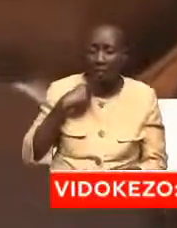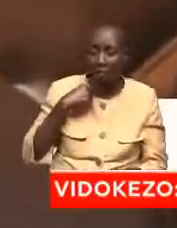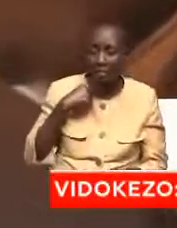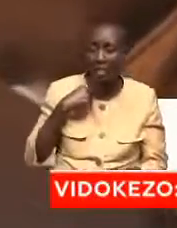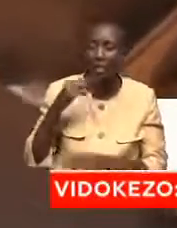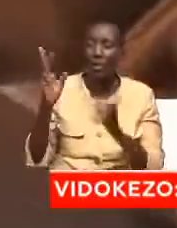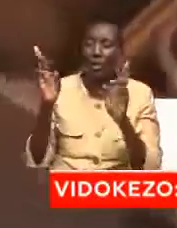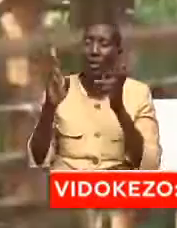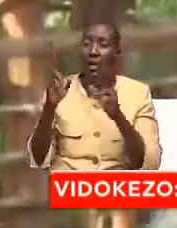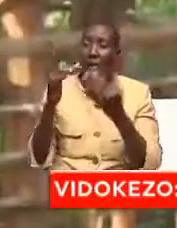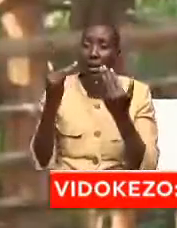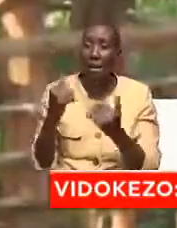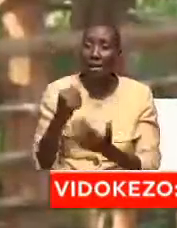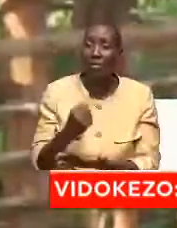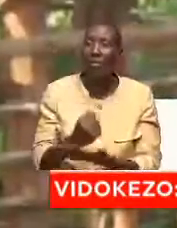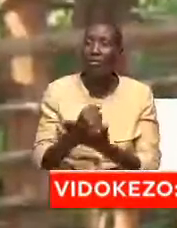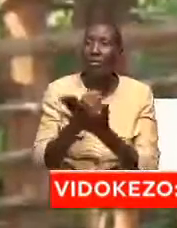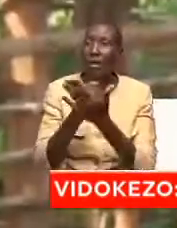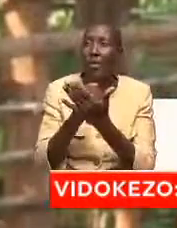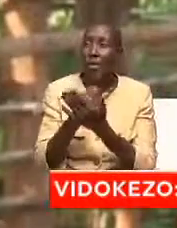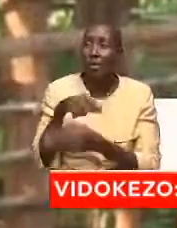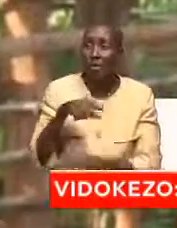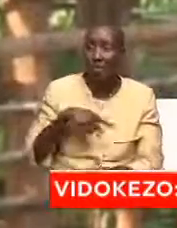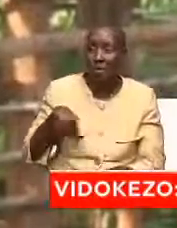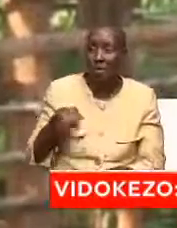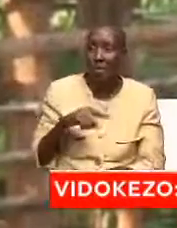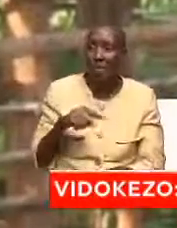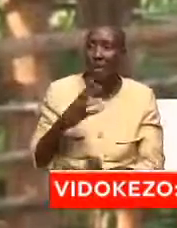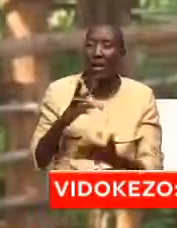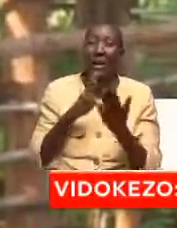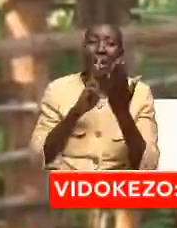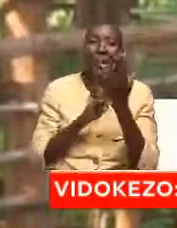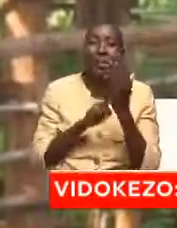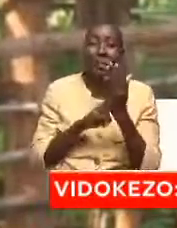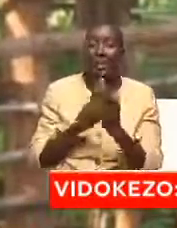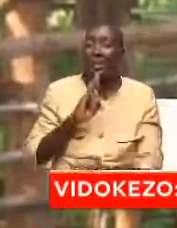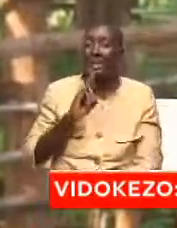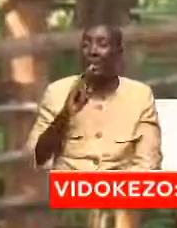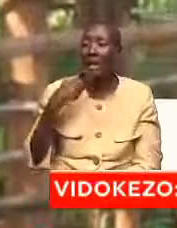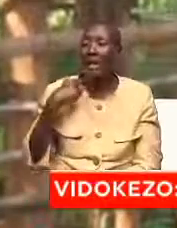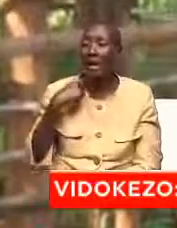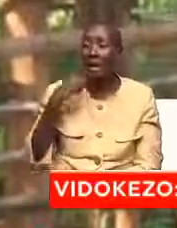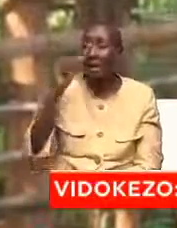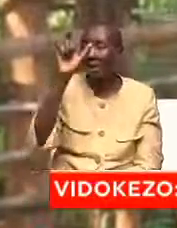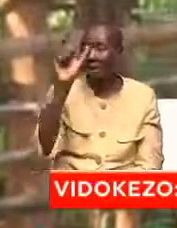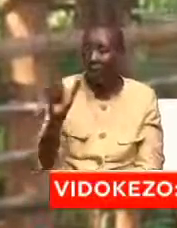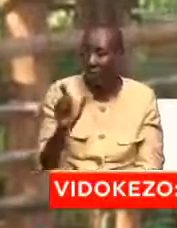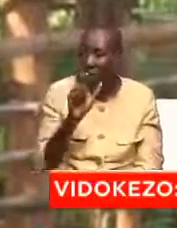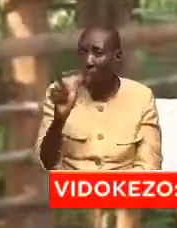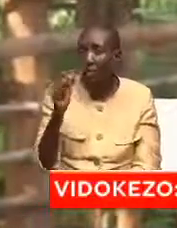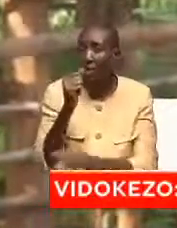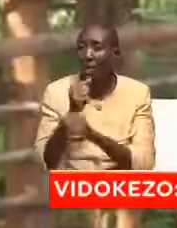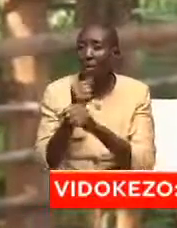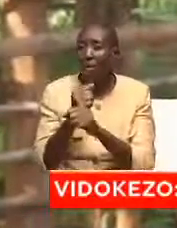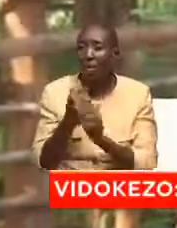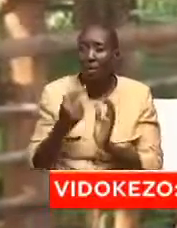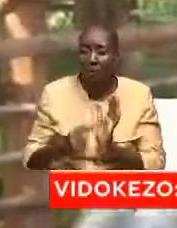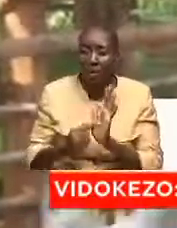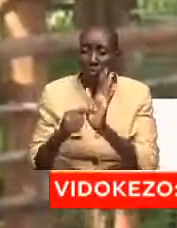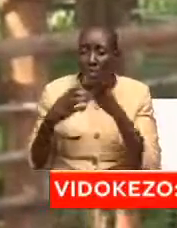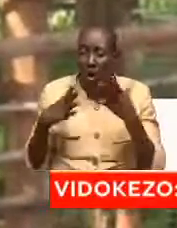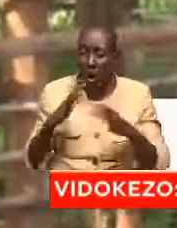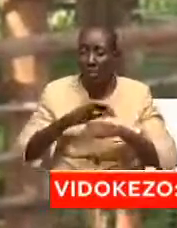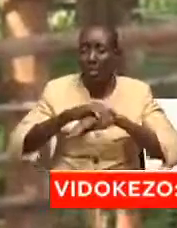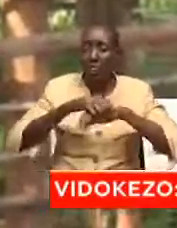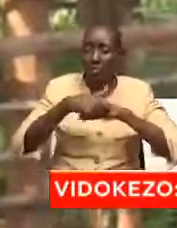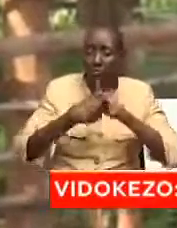virusi vya corona. Mimi ni msimamizi wa Red Cross Trans Nzoia, na tumefanya hii kazi ya kufundisha watu kunawa mikono na